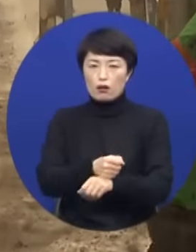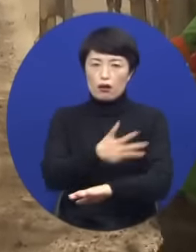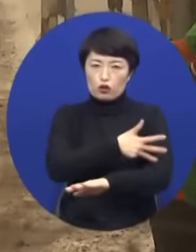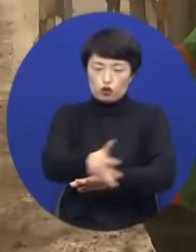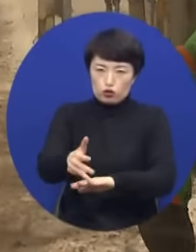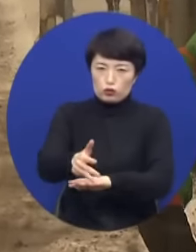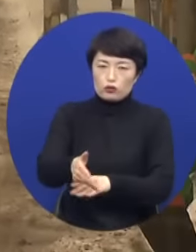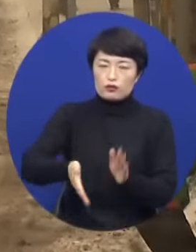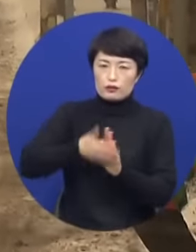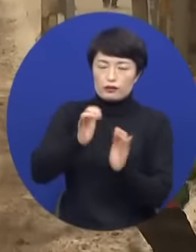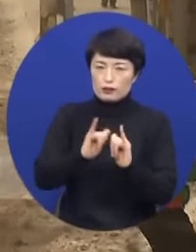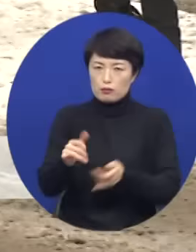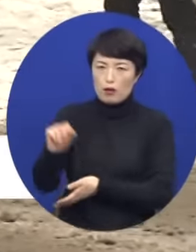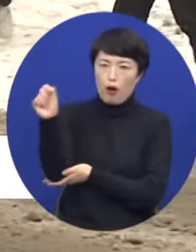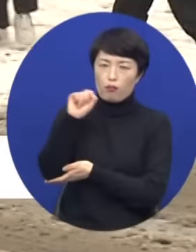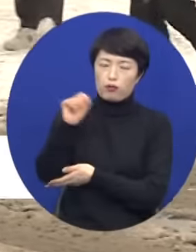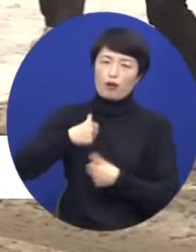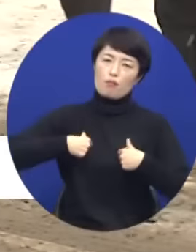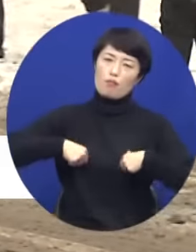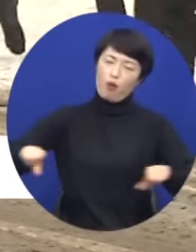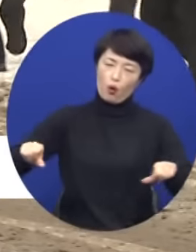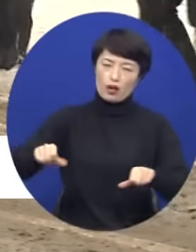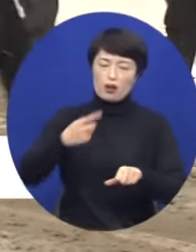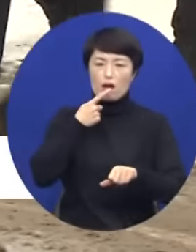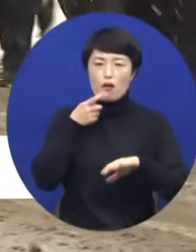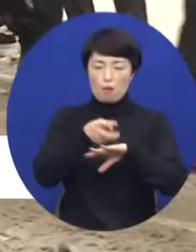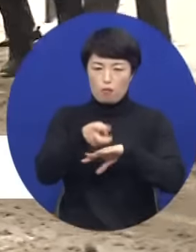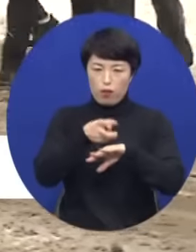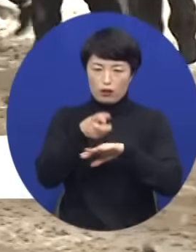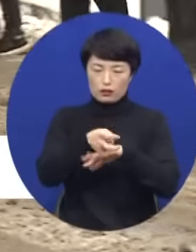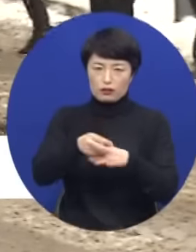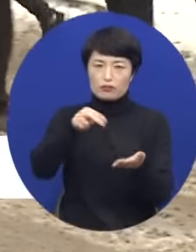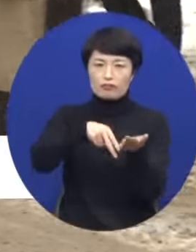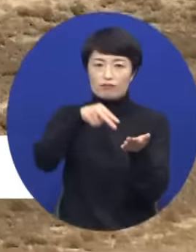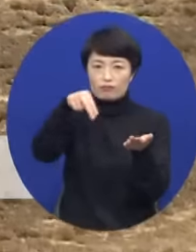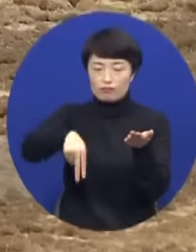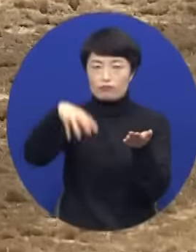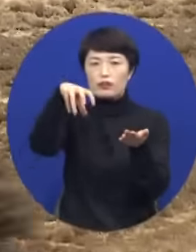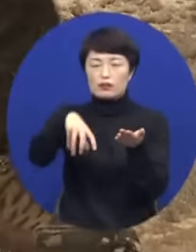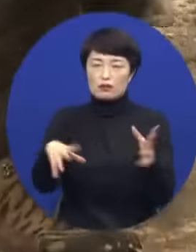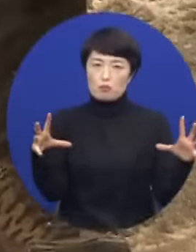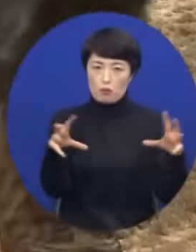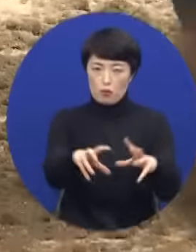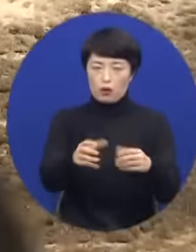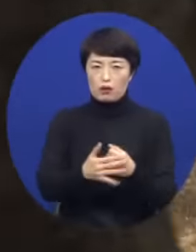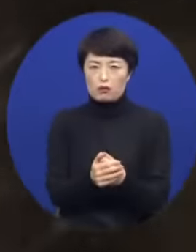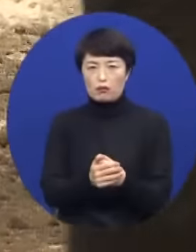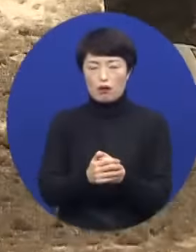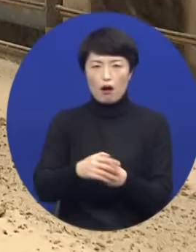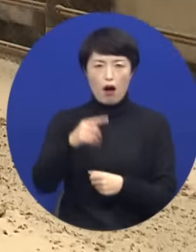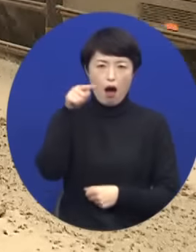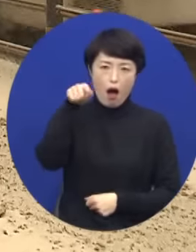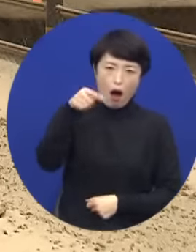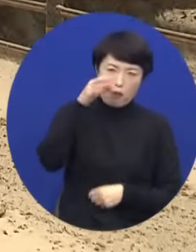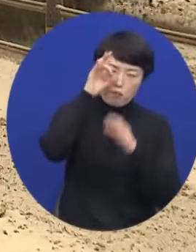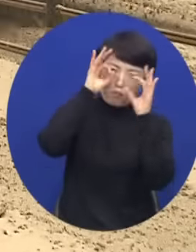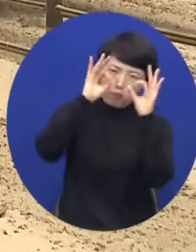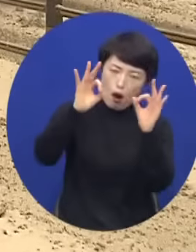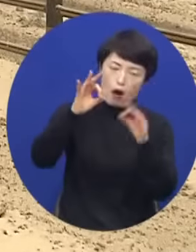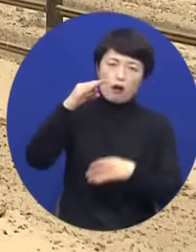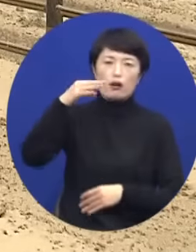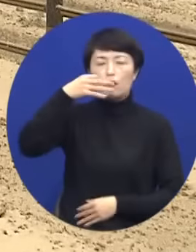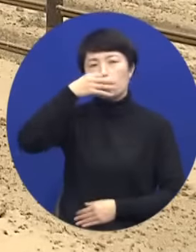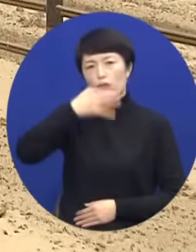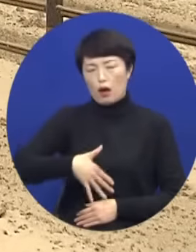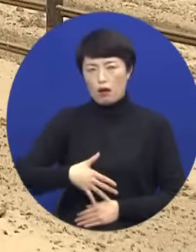시민들은 승용차를 포기하고 버스 정류장으로 몰려들었습니다. 한치 앞을 보기 힘든 눈보라 속에